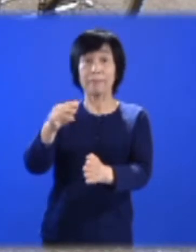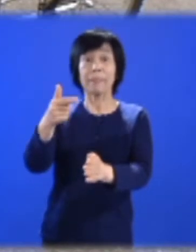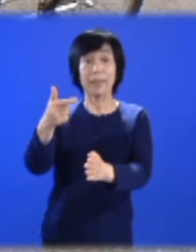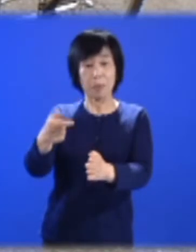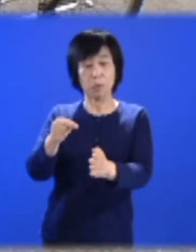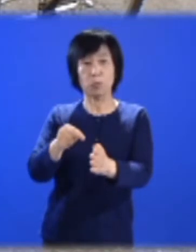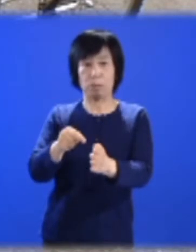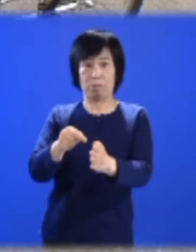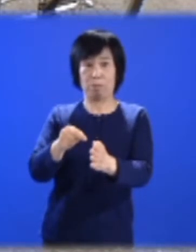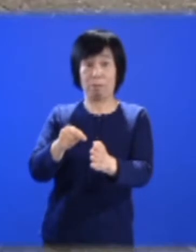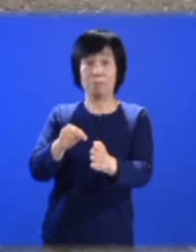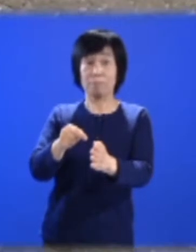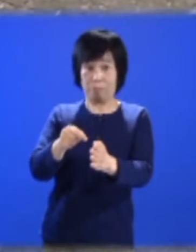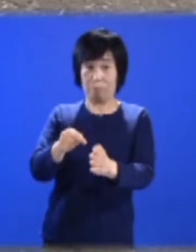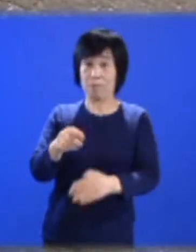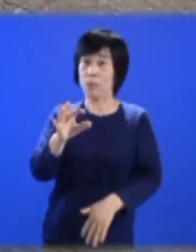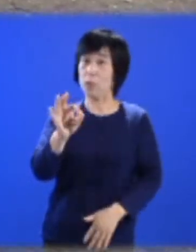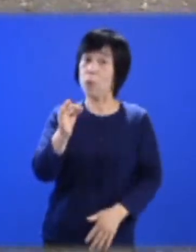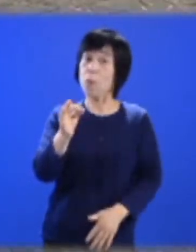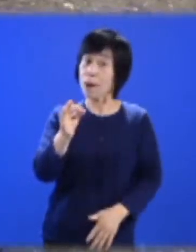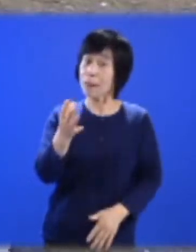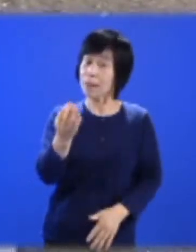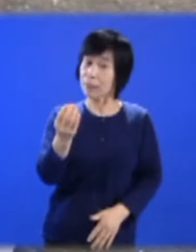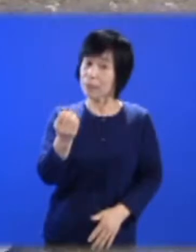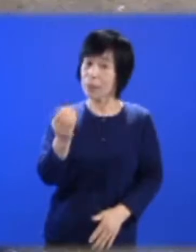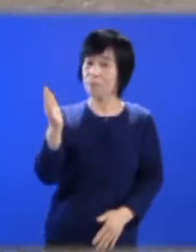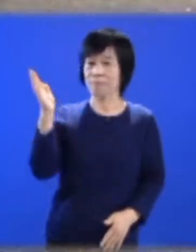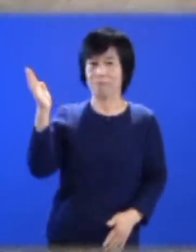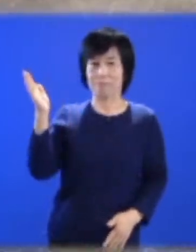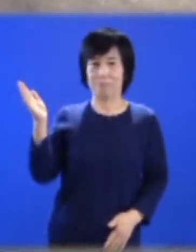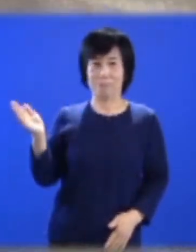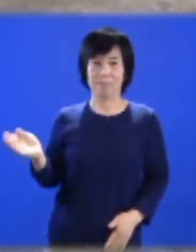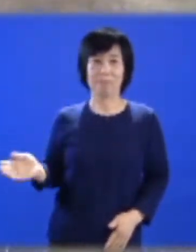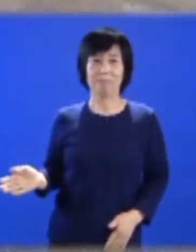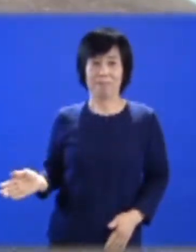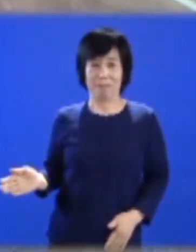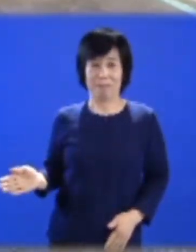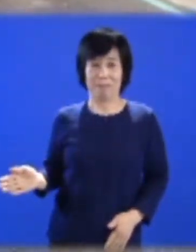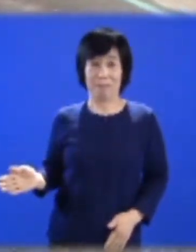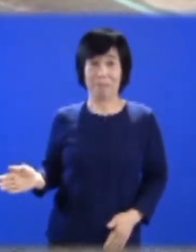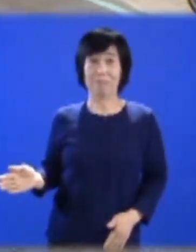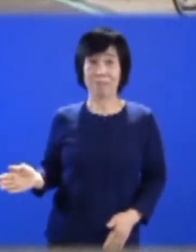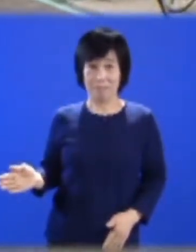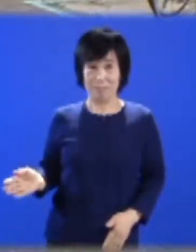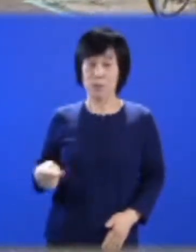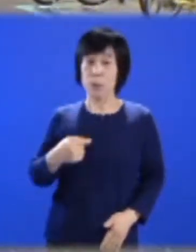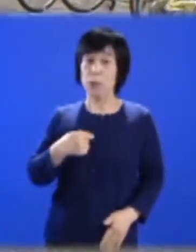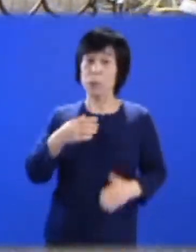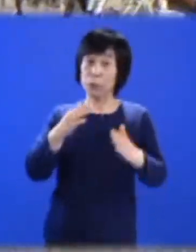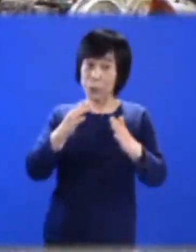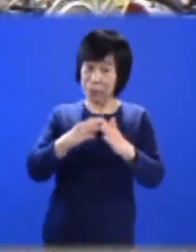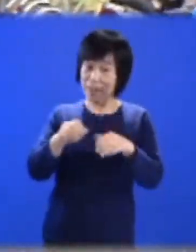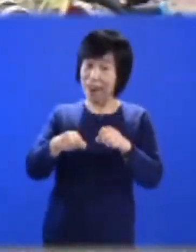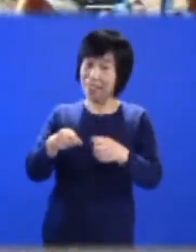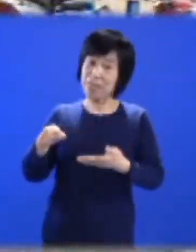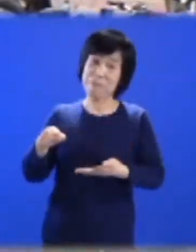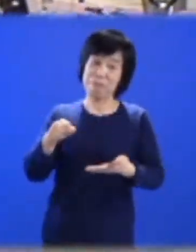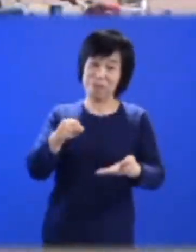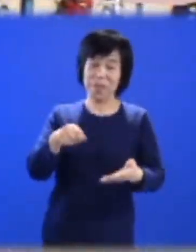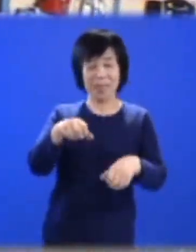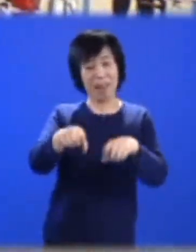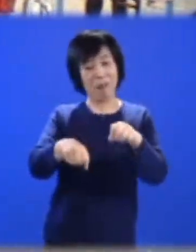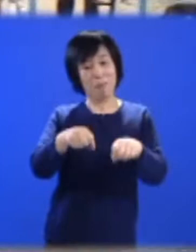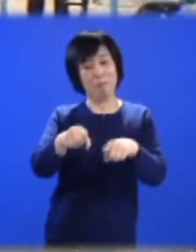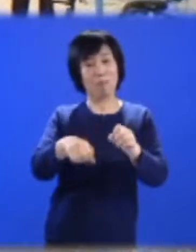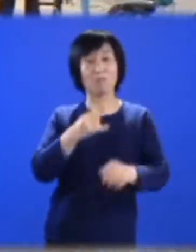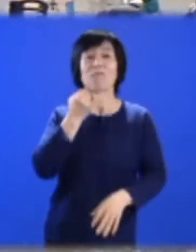分の自転車を持ってきても OK ですよ。レンタル自転車の料金はご覧の通りです